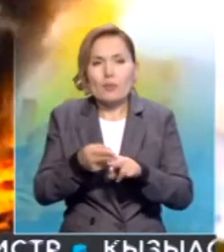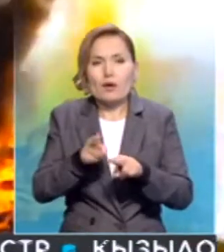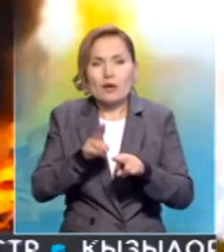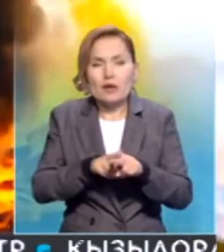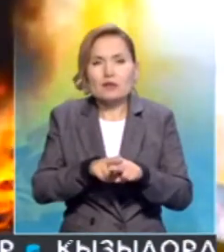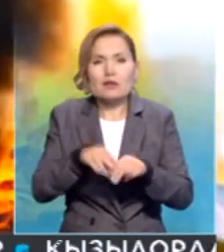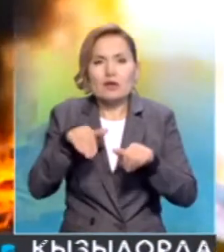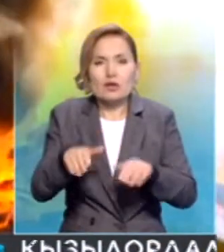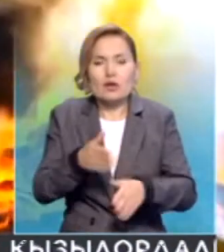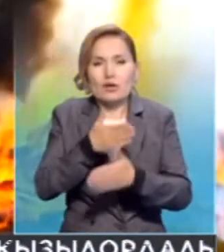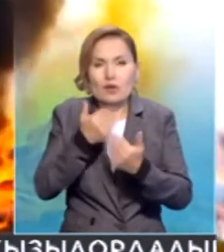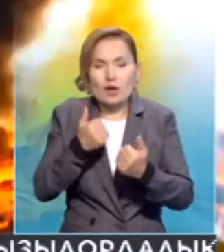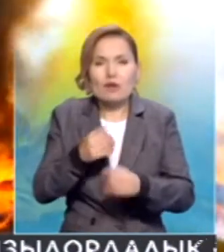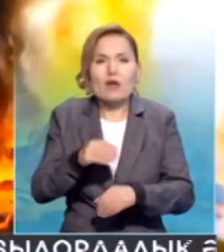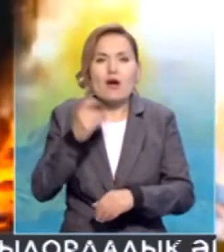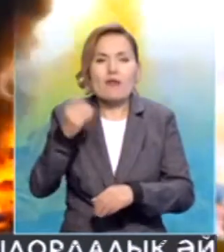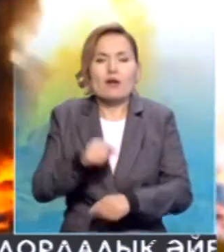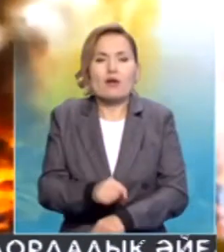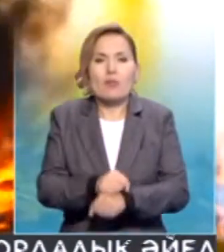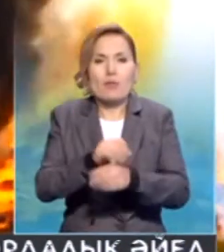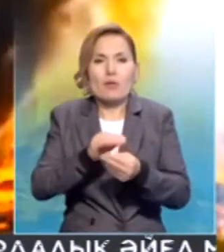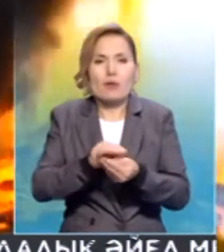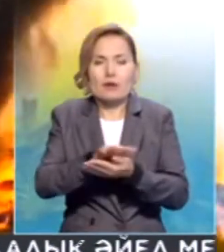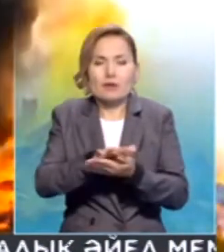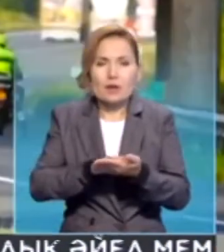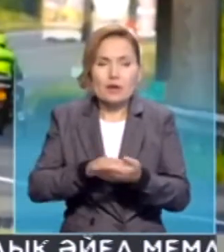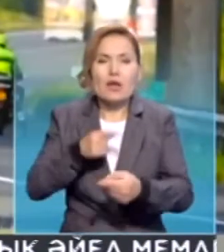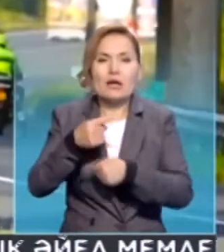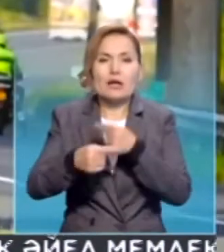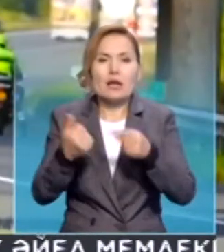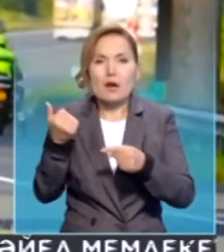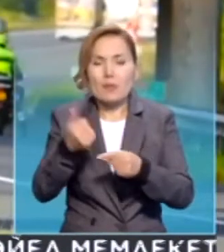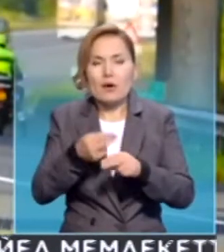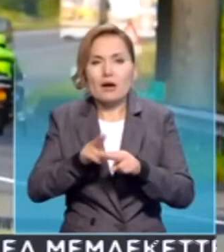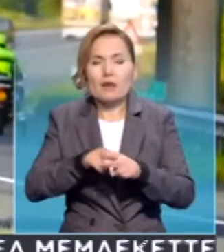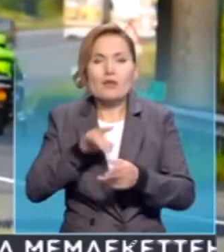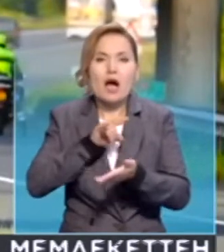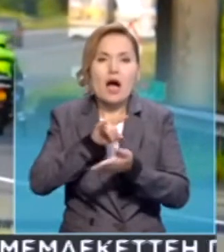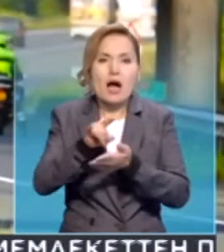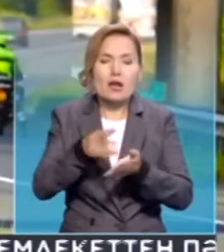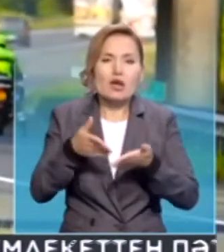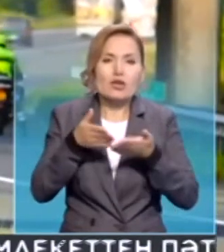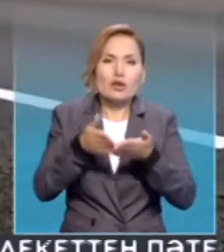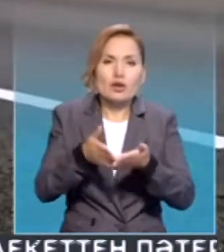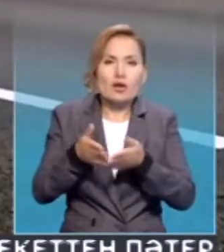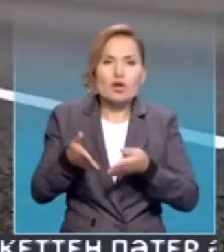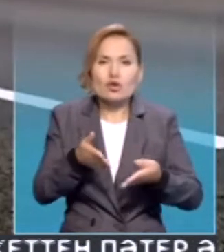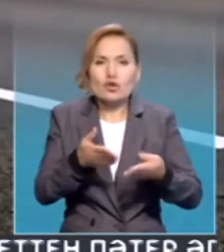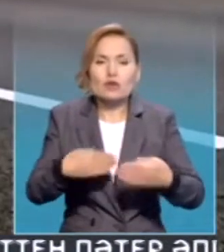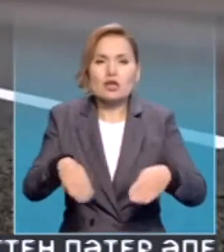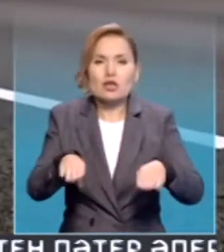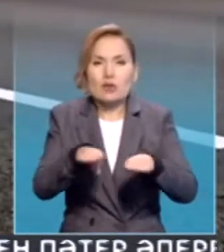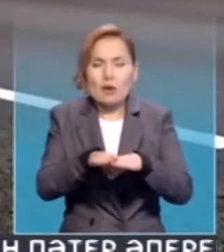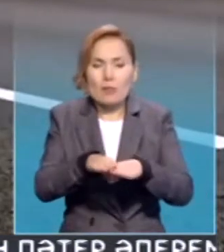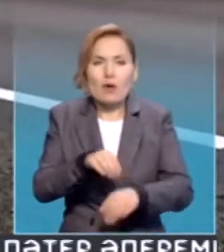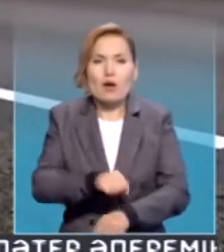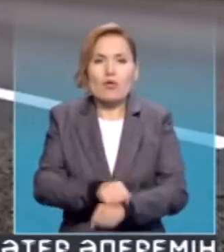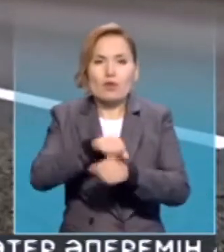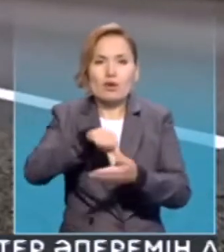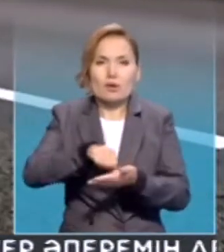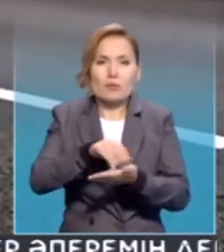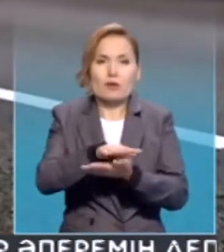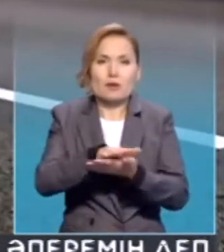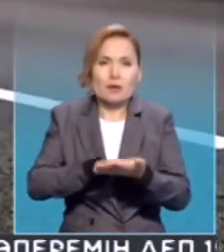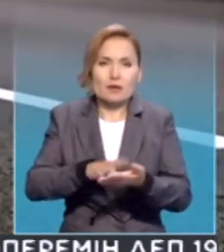қабылдамайынша фермерлер тоқтамақ емес. Ашынған шаруалар келесі аптада елдің әуежай теңіз порттарының жұмысына кедергі келтіріп, ереуілді